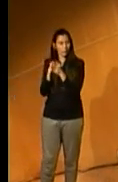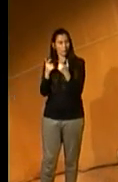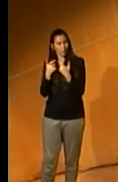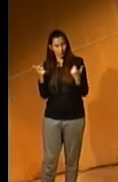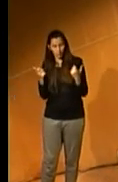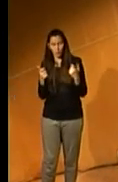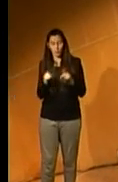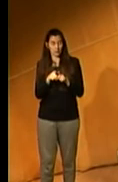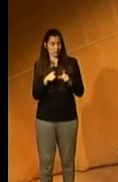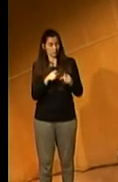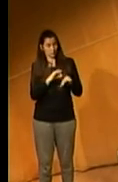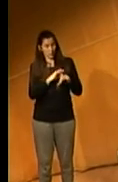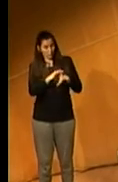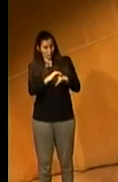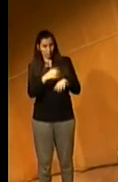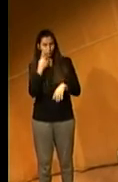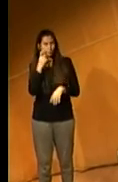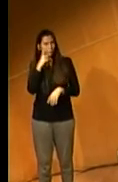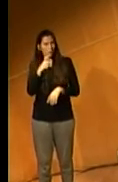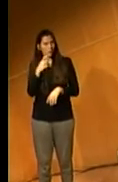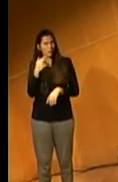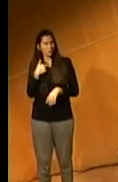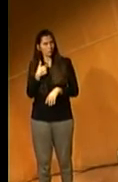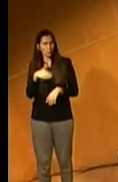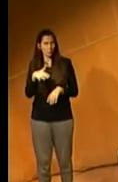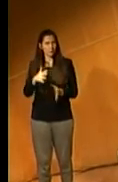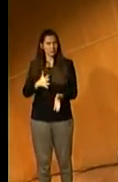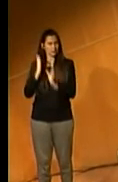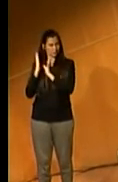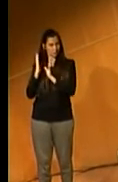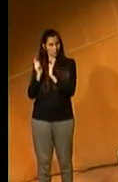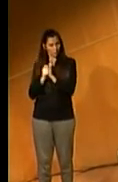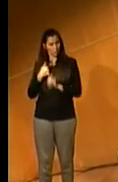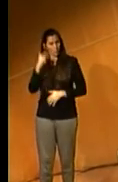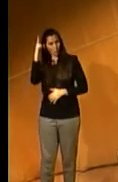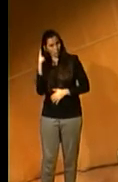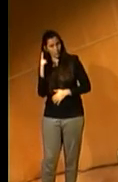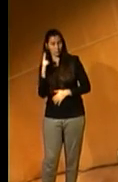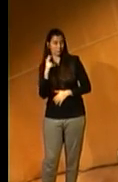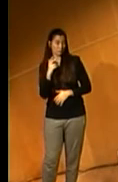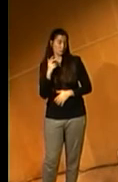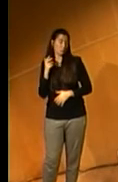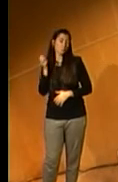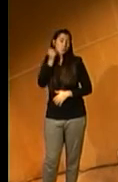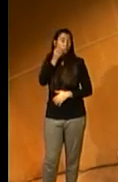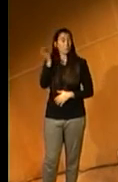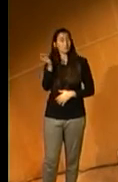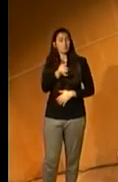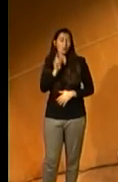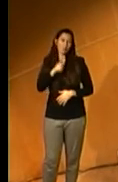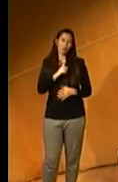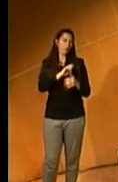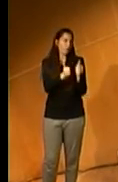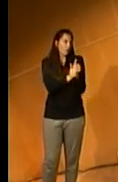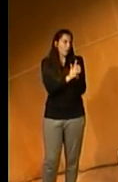semble qu'au départ où j'ai commencé, il y a une dizaine d'années, en fait, il fallait changer d'AVS chaque année parce que c'était plus...